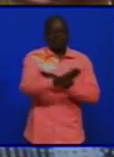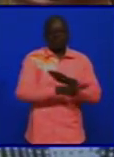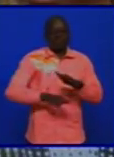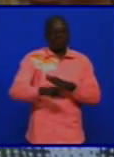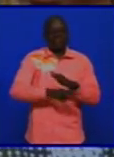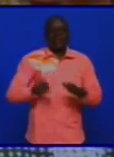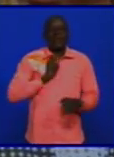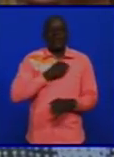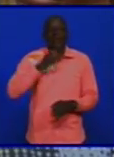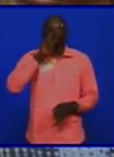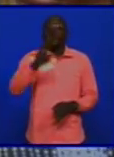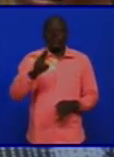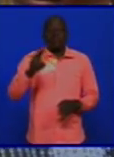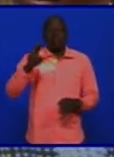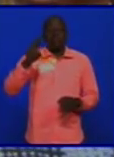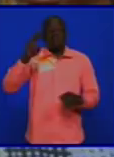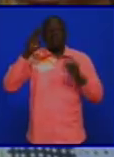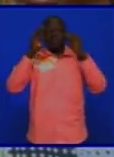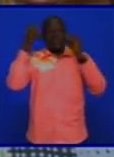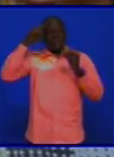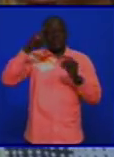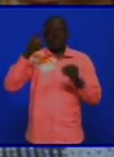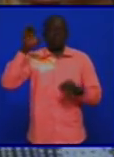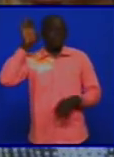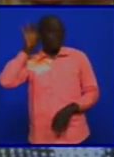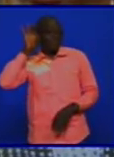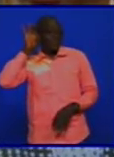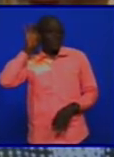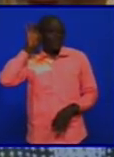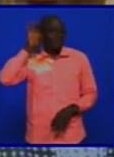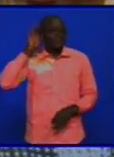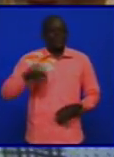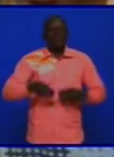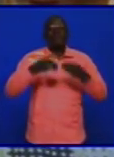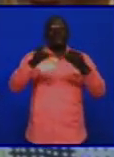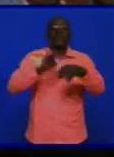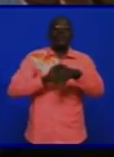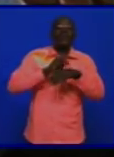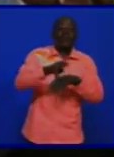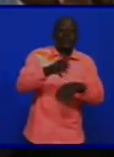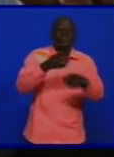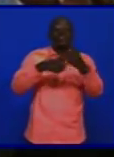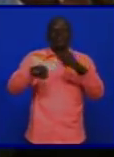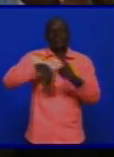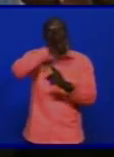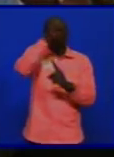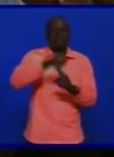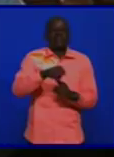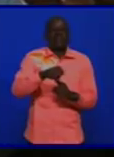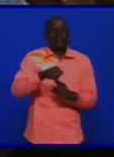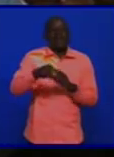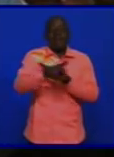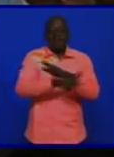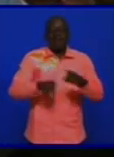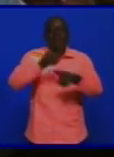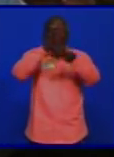nous sommes soucieux de cela. Nous sommes venus écouter donc, mais transmettre aussi les messages qui viennent du sommet, les principales questions